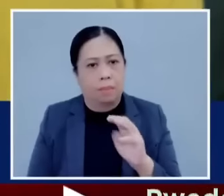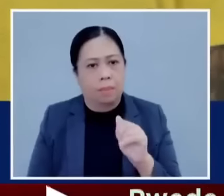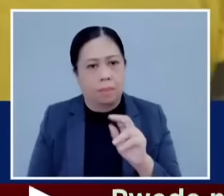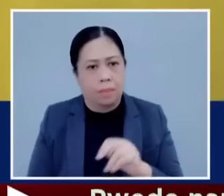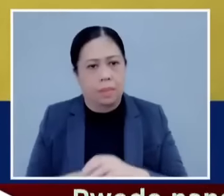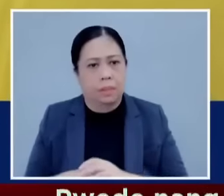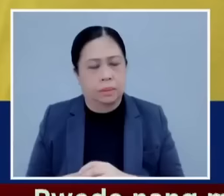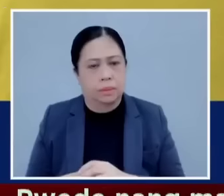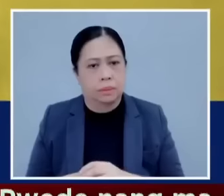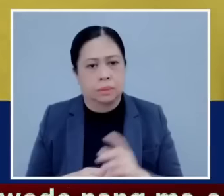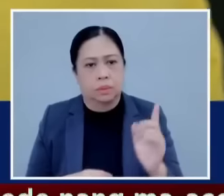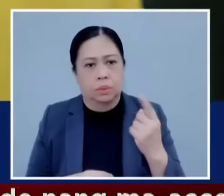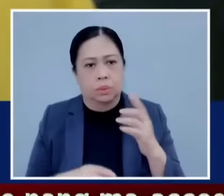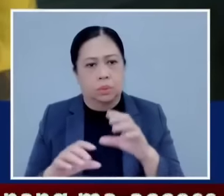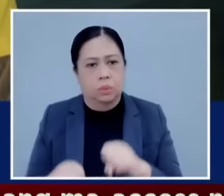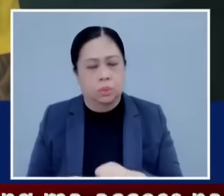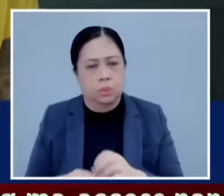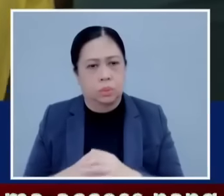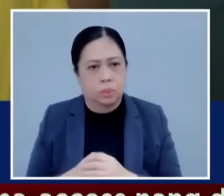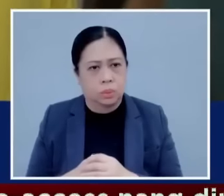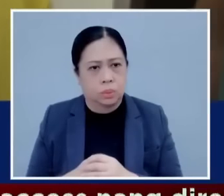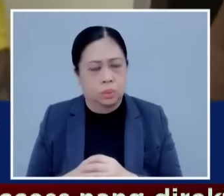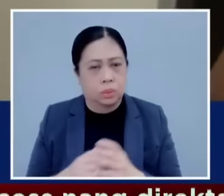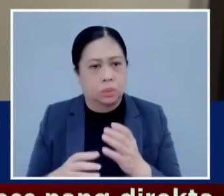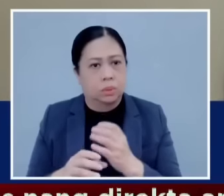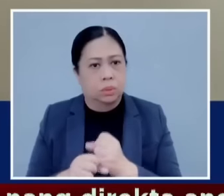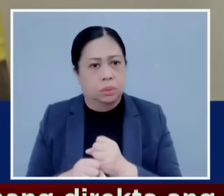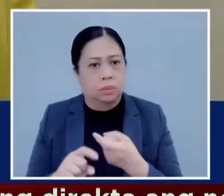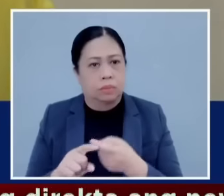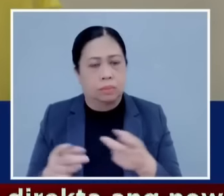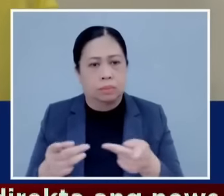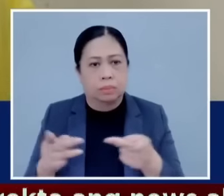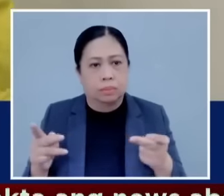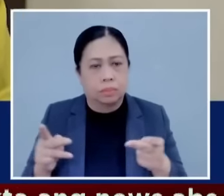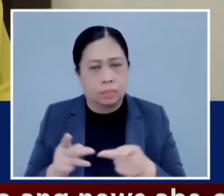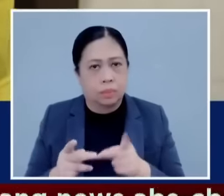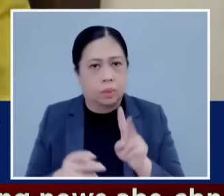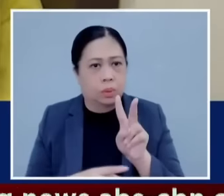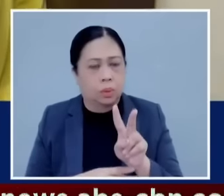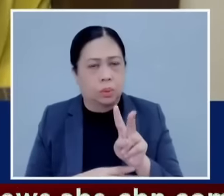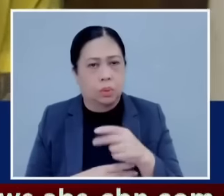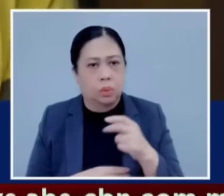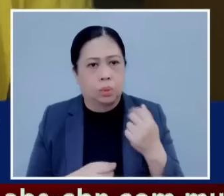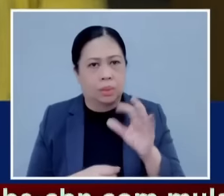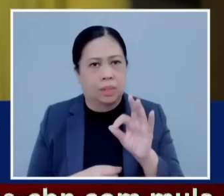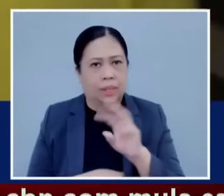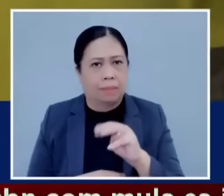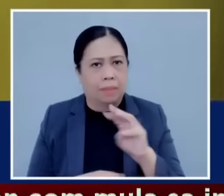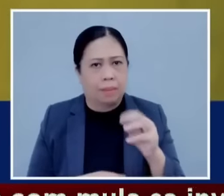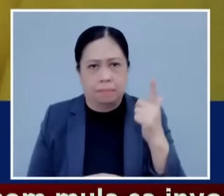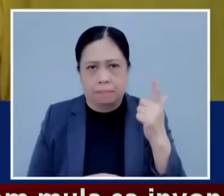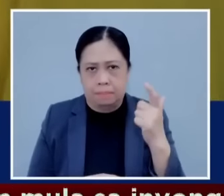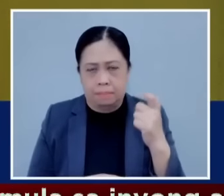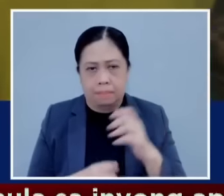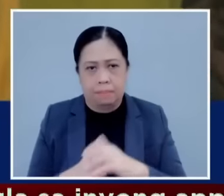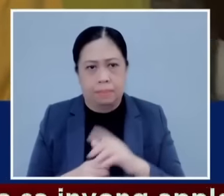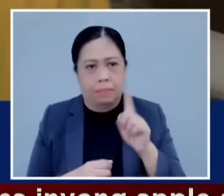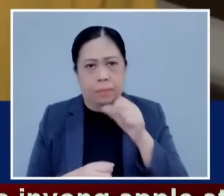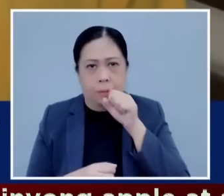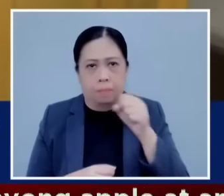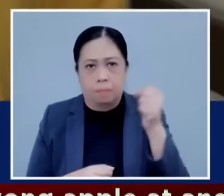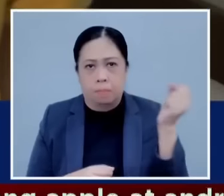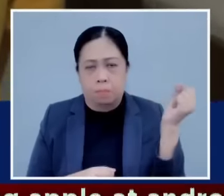rin naaresto ang mga suspek. Na-recover naman sa lugar ang 2 caliber 9mm na baril, isang granada